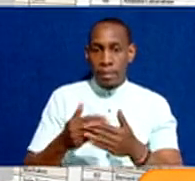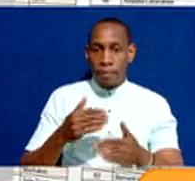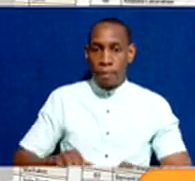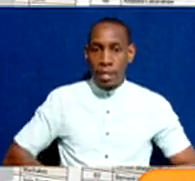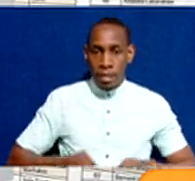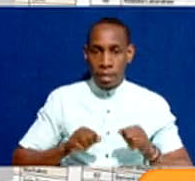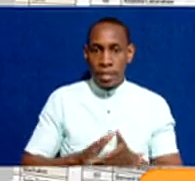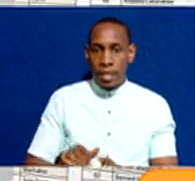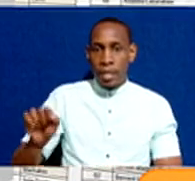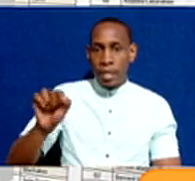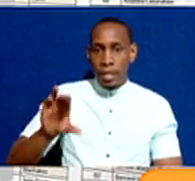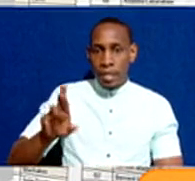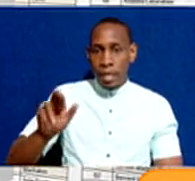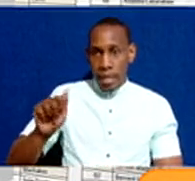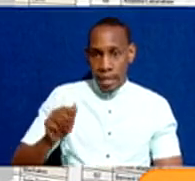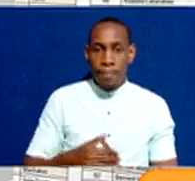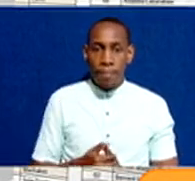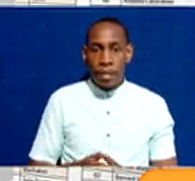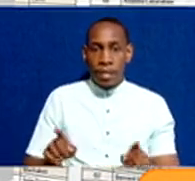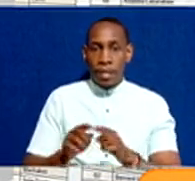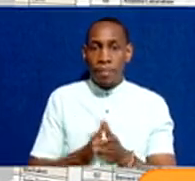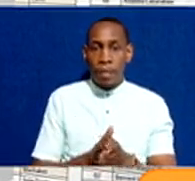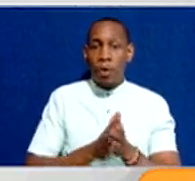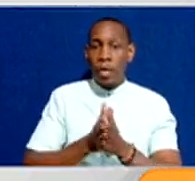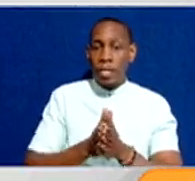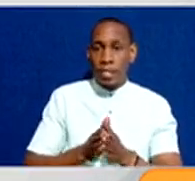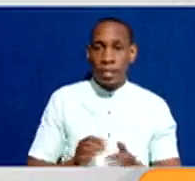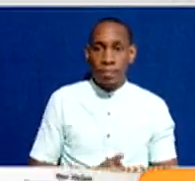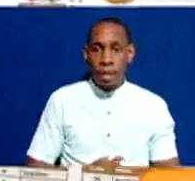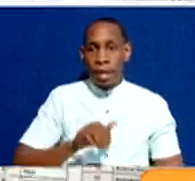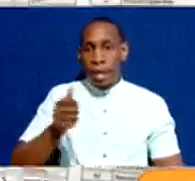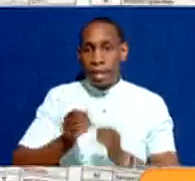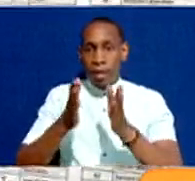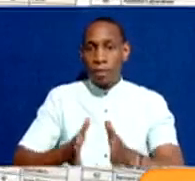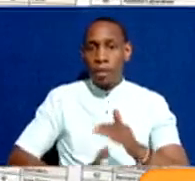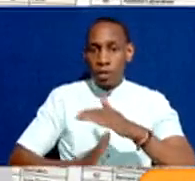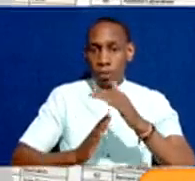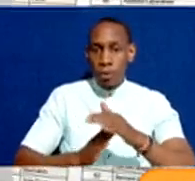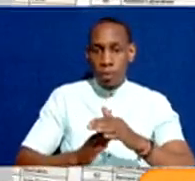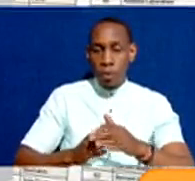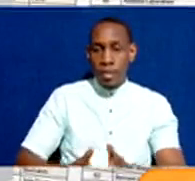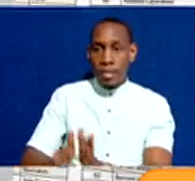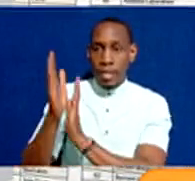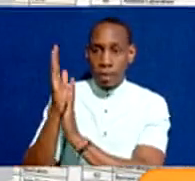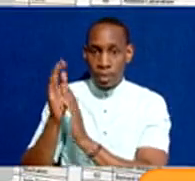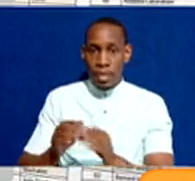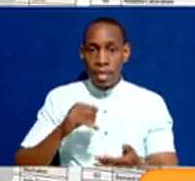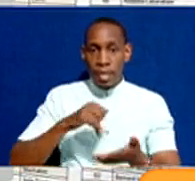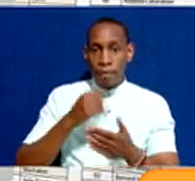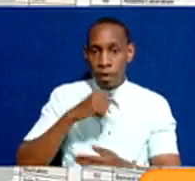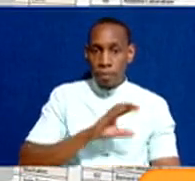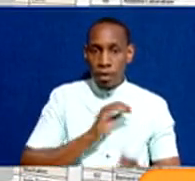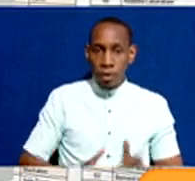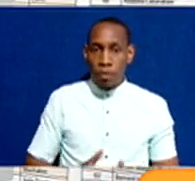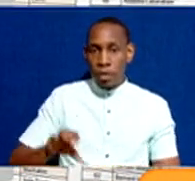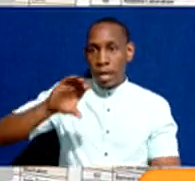mwenyekiti wa tume ya CRA Jane Kiringai, pia wamo mbioni. Wapo pia maafisa wakuu katika kitengo cha usalama, wakiwemo makamishna